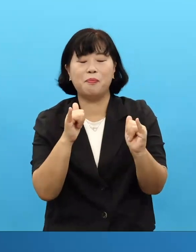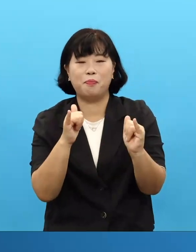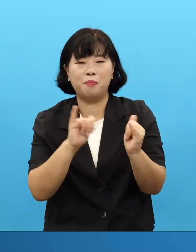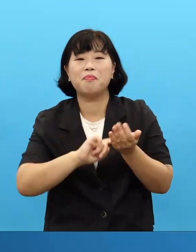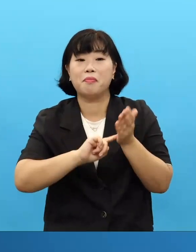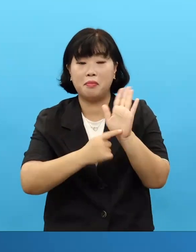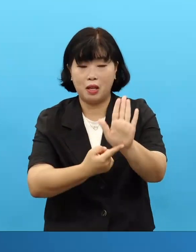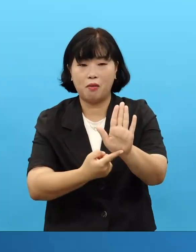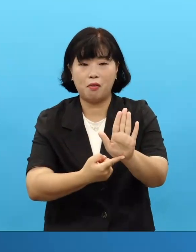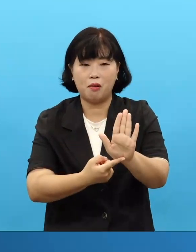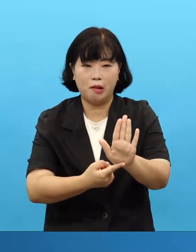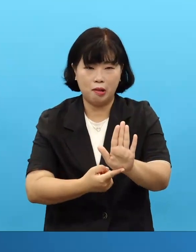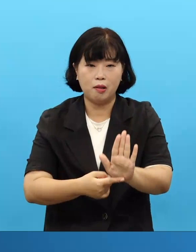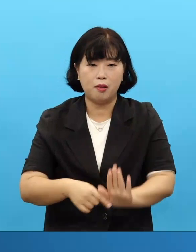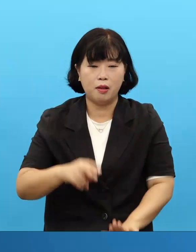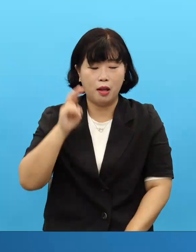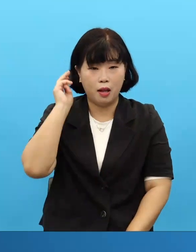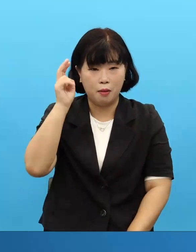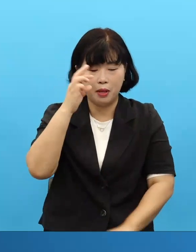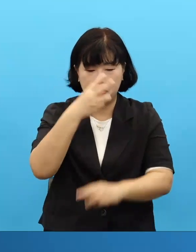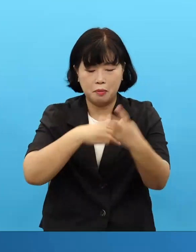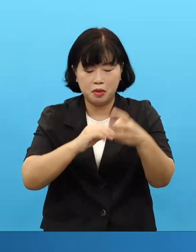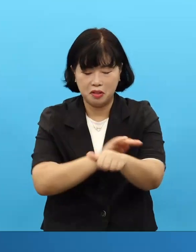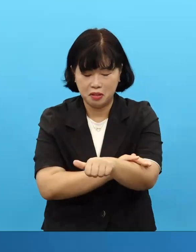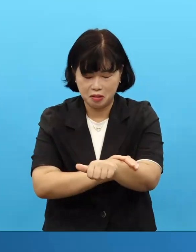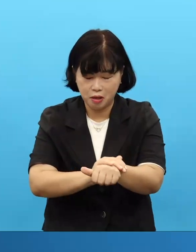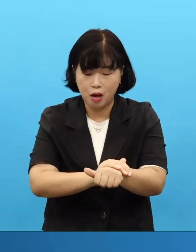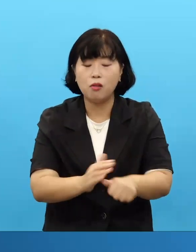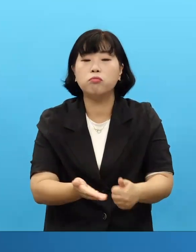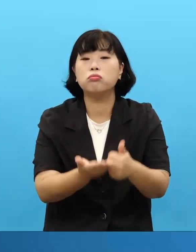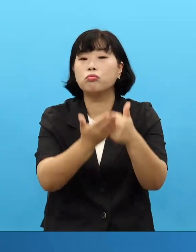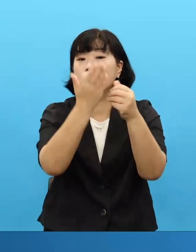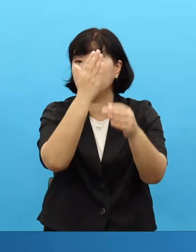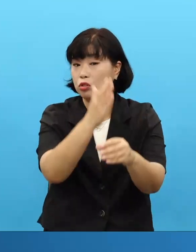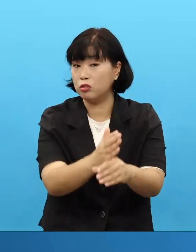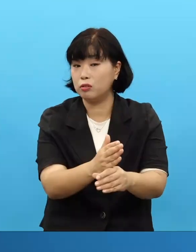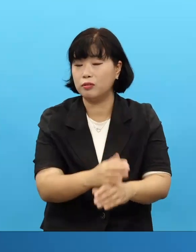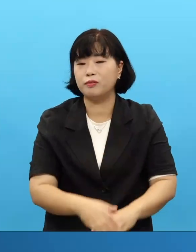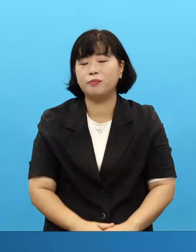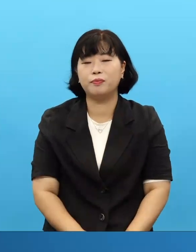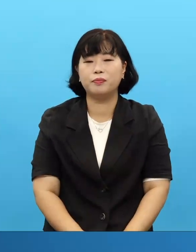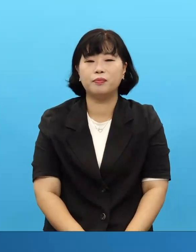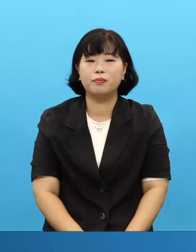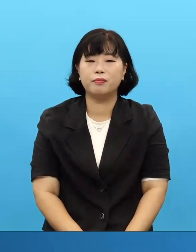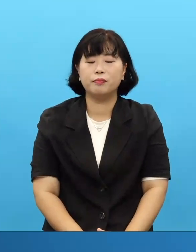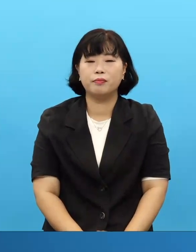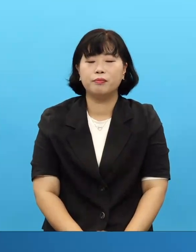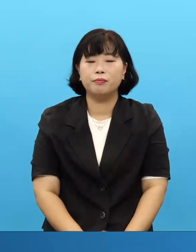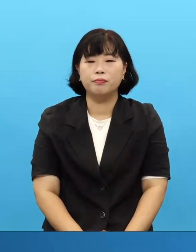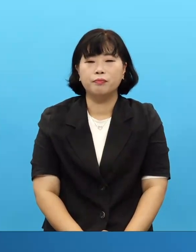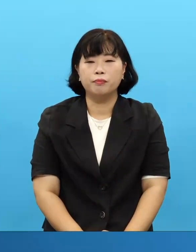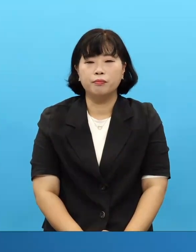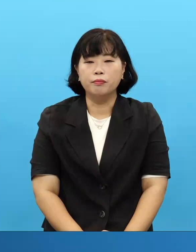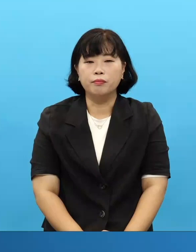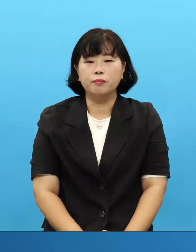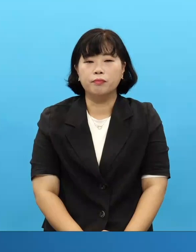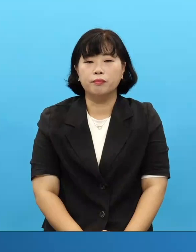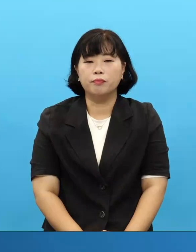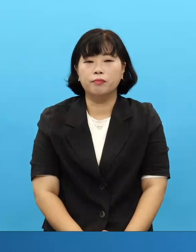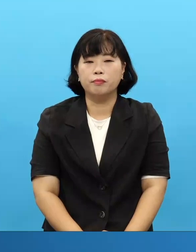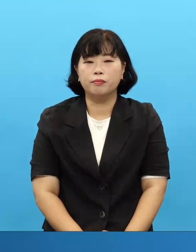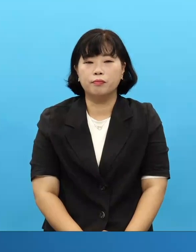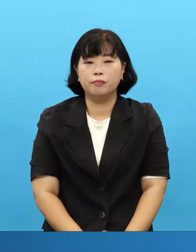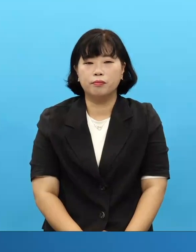다릅니다. And one day everything will begin to change with remnants who are able to move the world begin to arise. 자, 절대 언약이 보이면